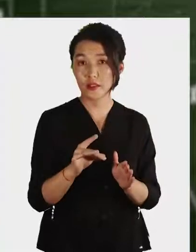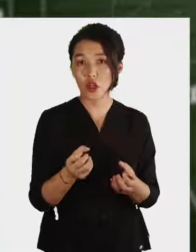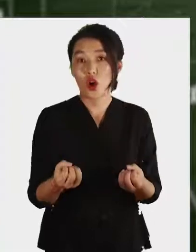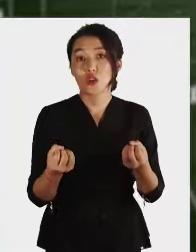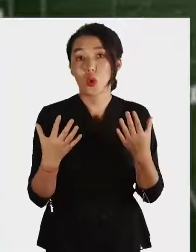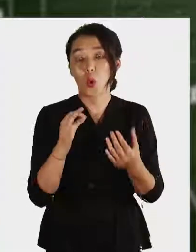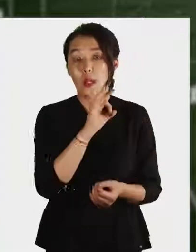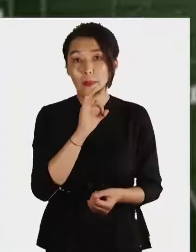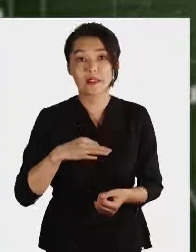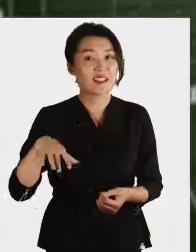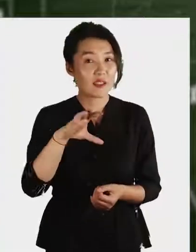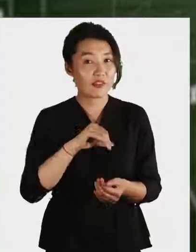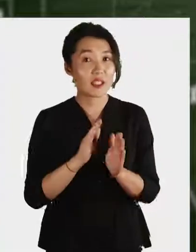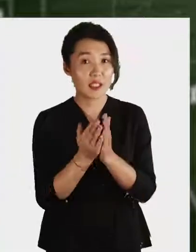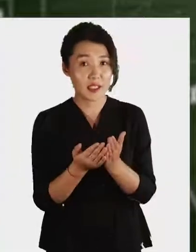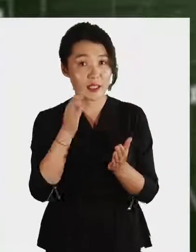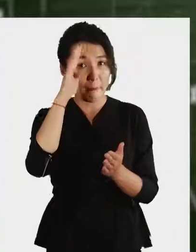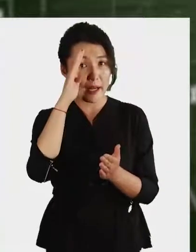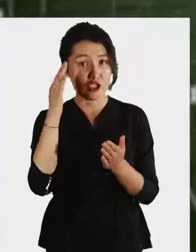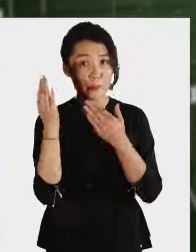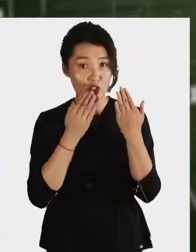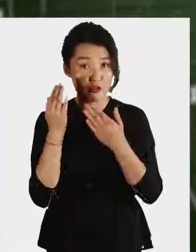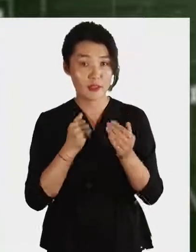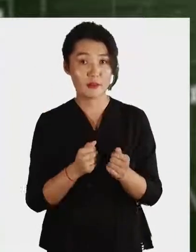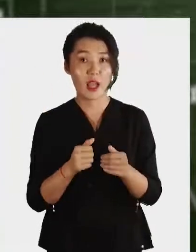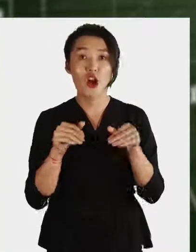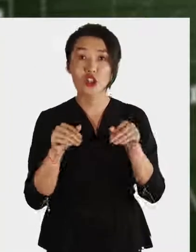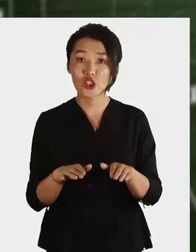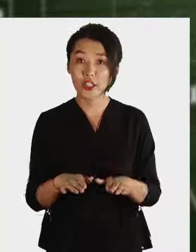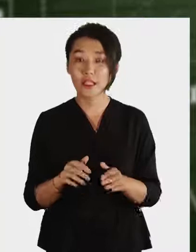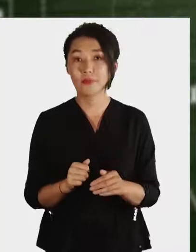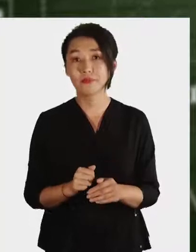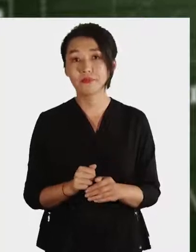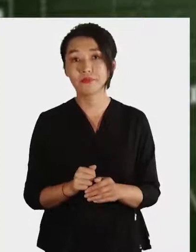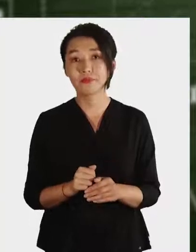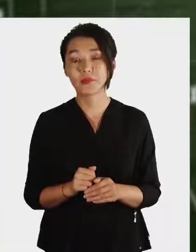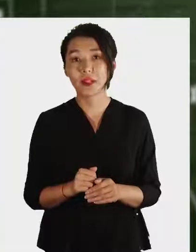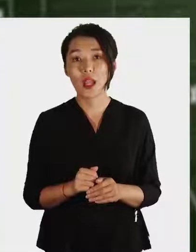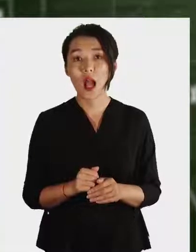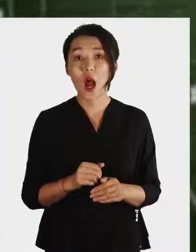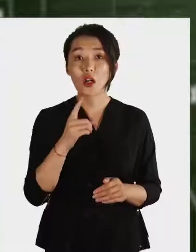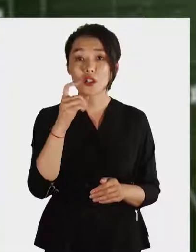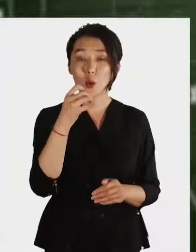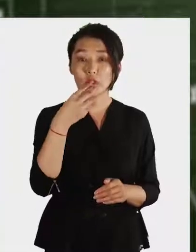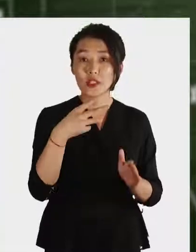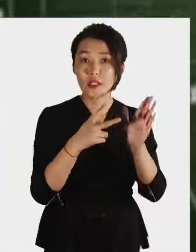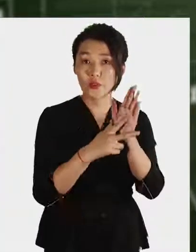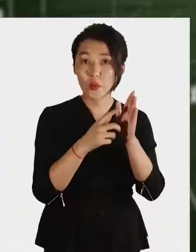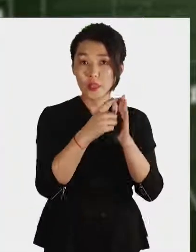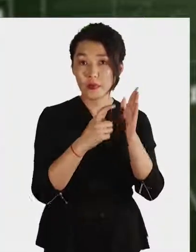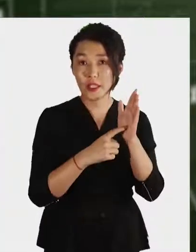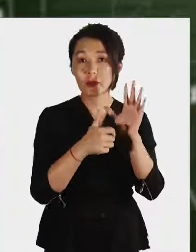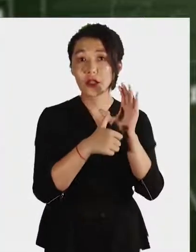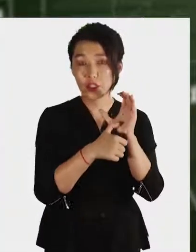Сколько процентов всей книги он прочитал? Решение. Мы 138 делим на